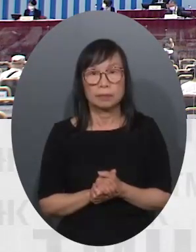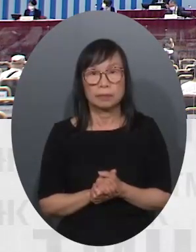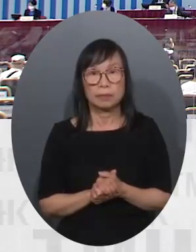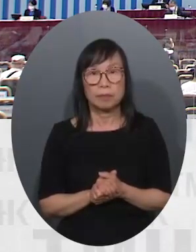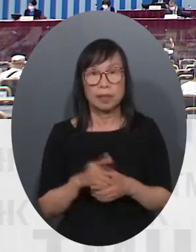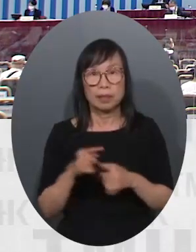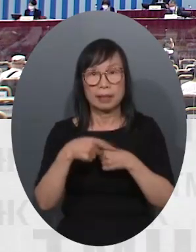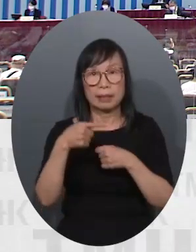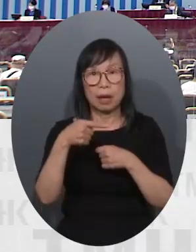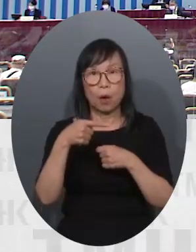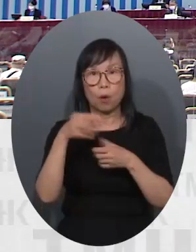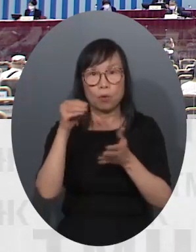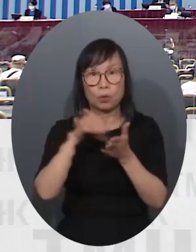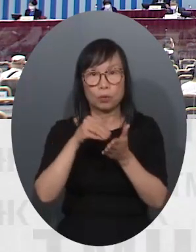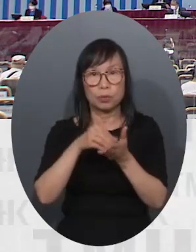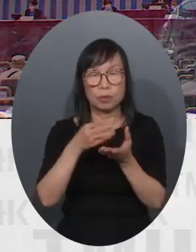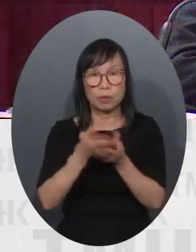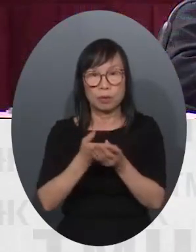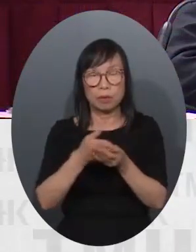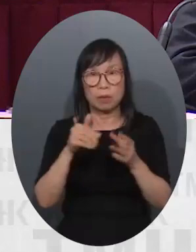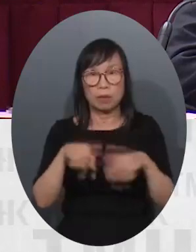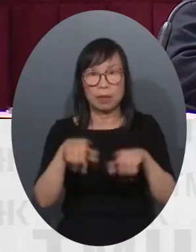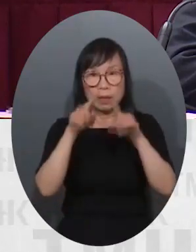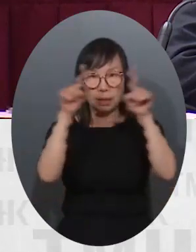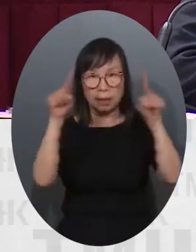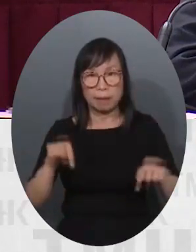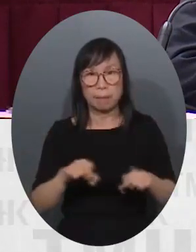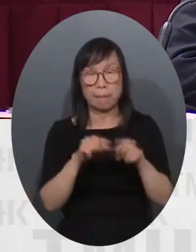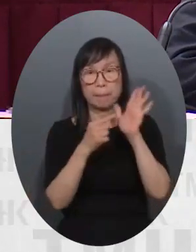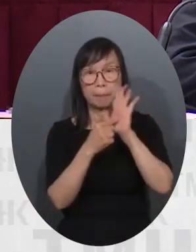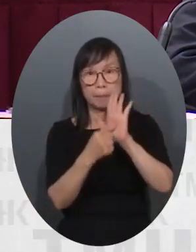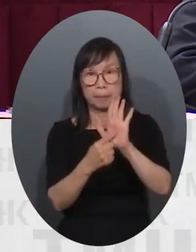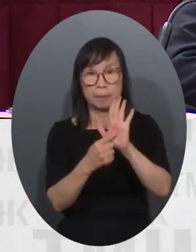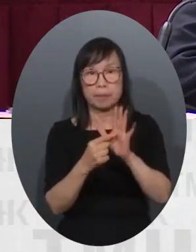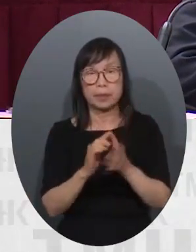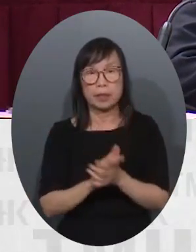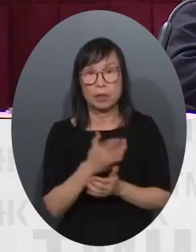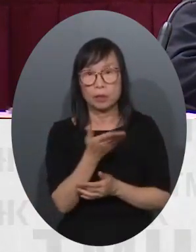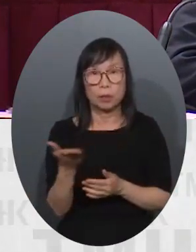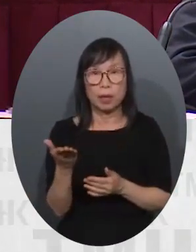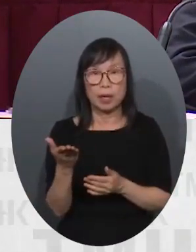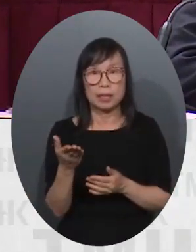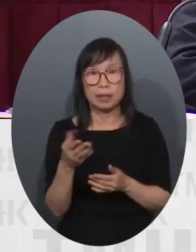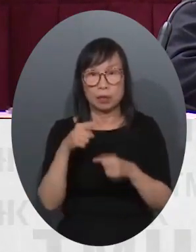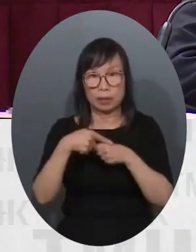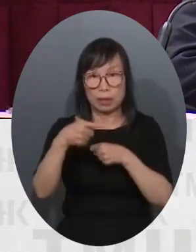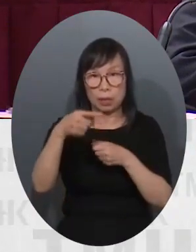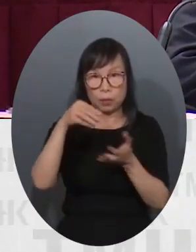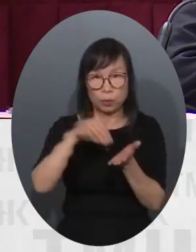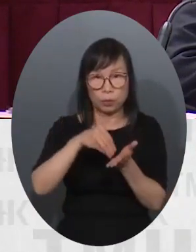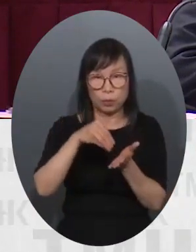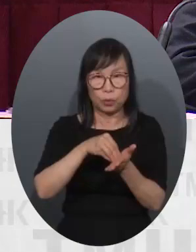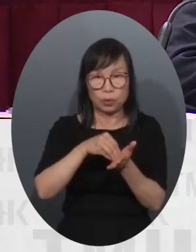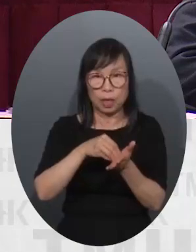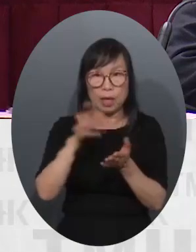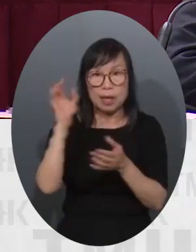第一號決議案的投票結果已經顯示在屏幕上。各位，由於第一號決議案所得